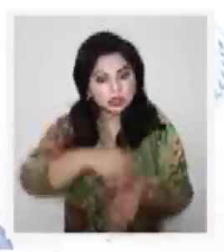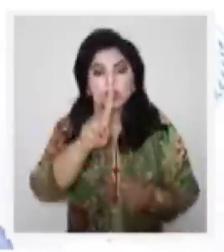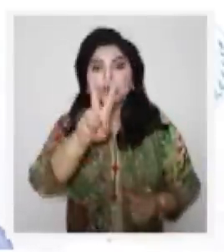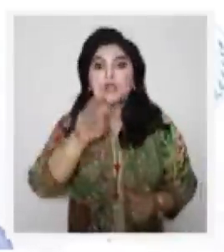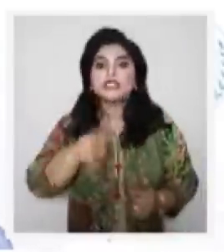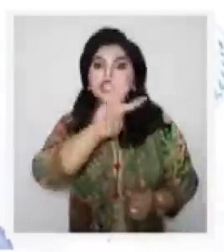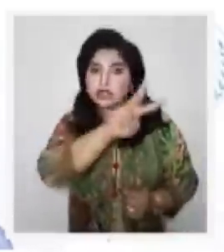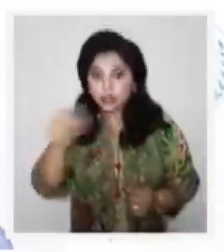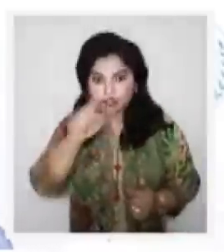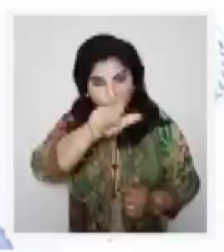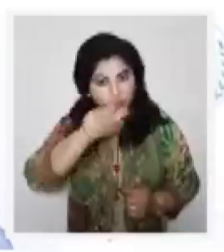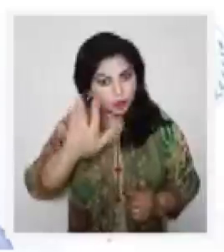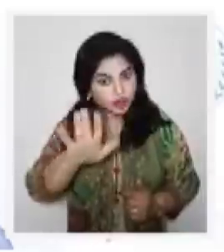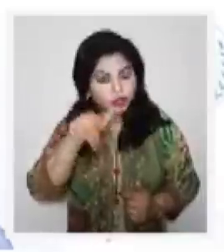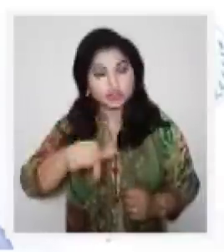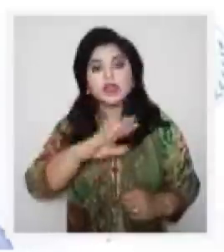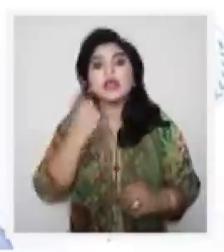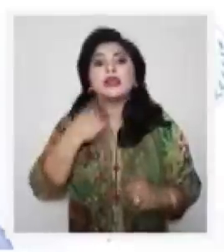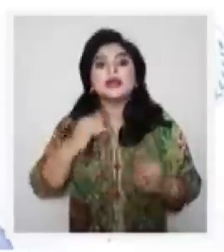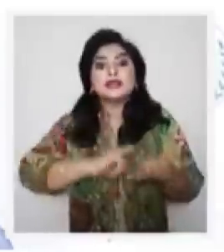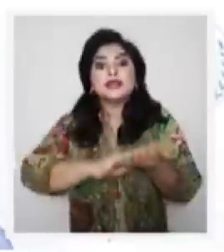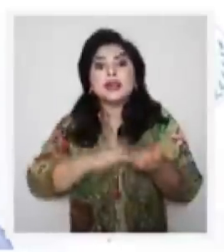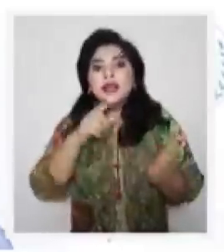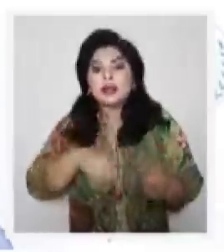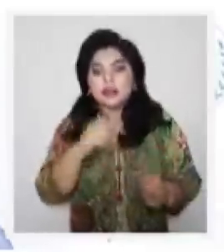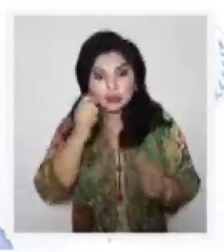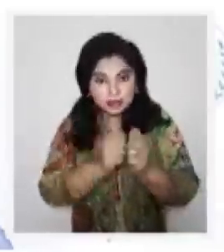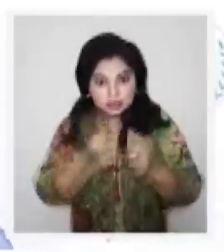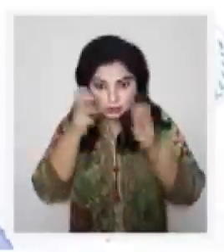আছে, সাধারণ যা সাধারণ বেড সেখানে ভর্তি রুগী আছে